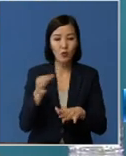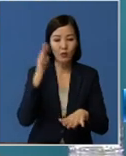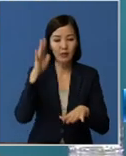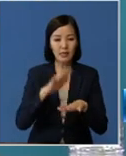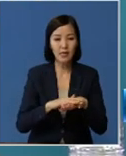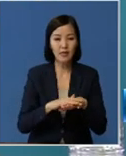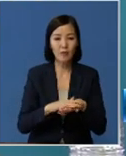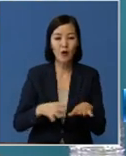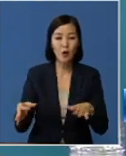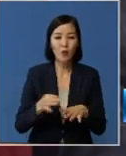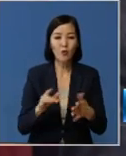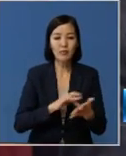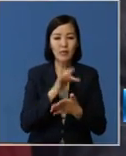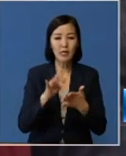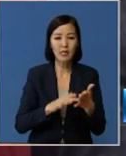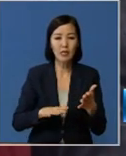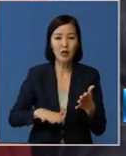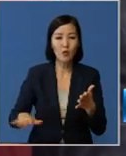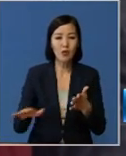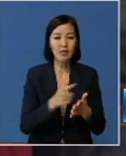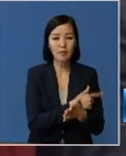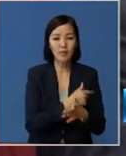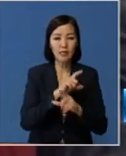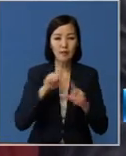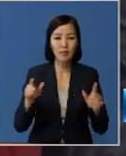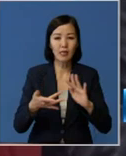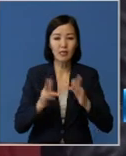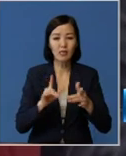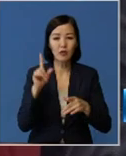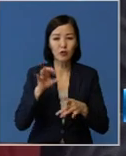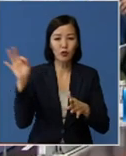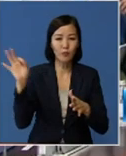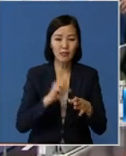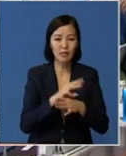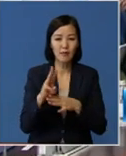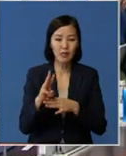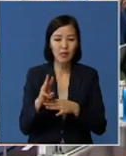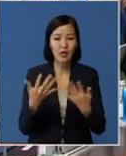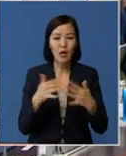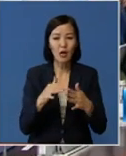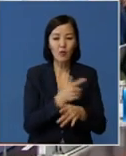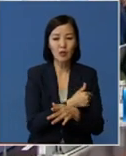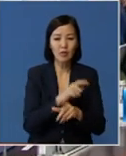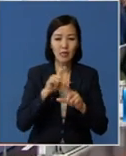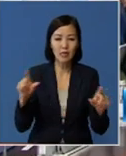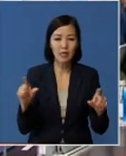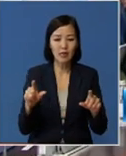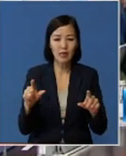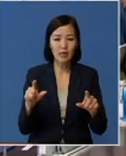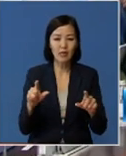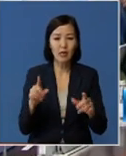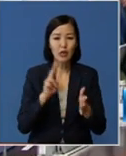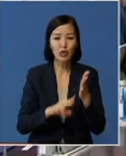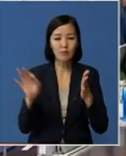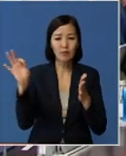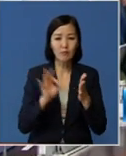өңірде облыстық, қалалық, аудандық медициналық мекемелер интернетпен 100% қамтылған. Ауылдық дәрігерлік амбулаториялардың да